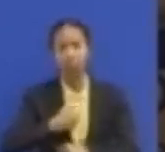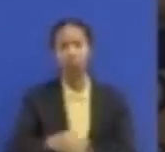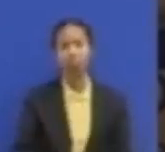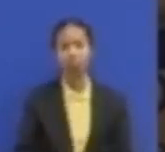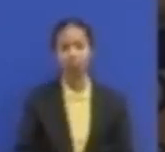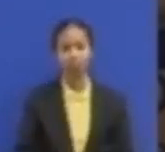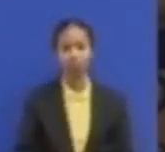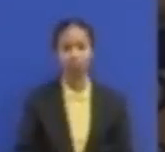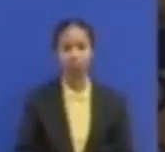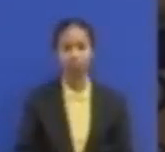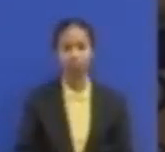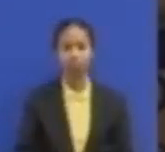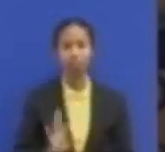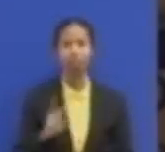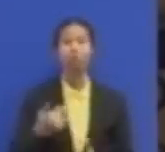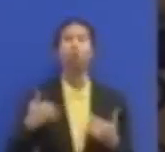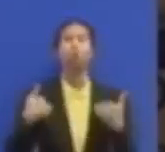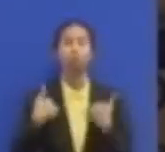พก็เหนื่อยหน่อย